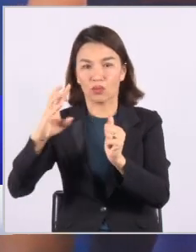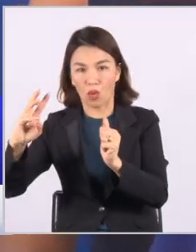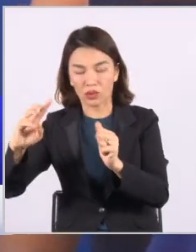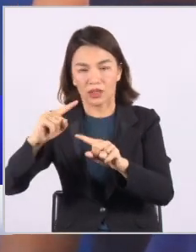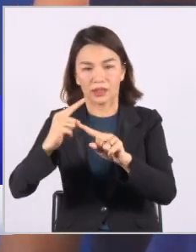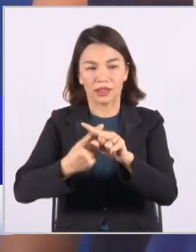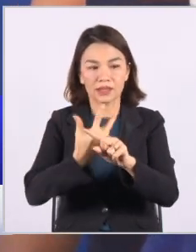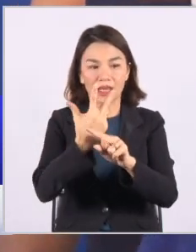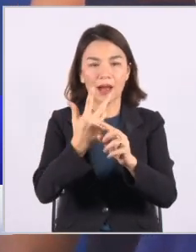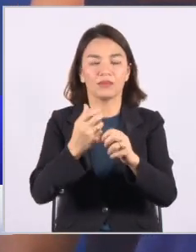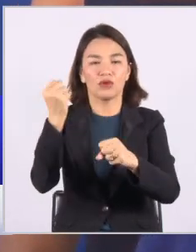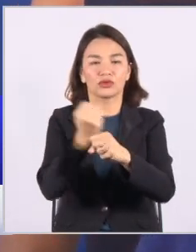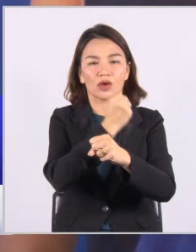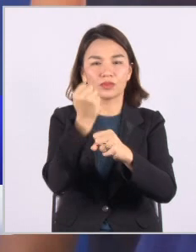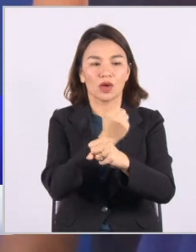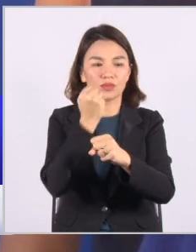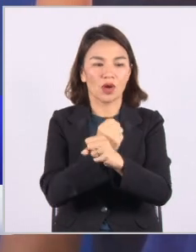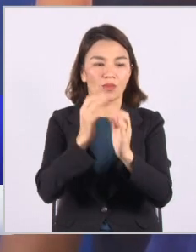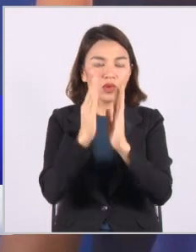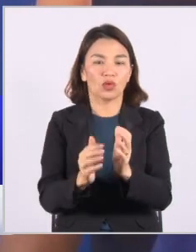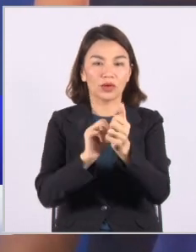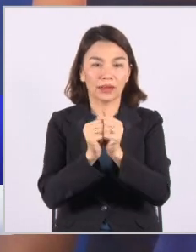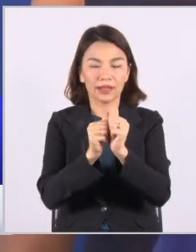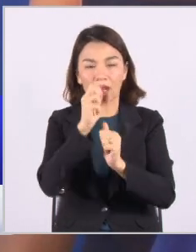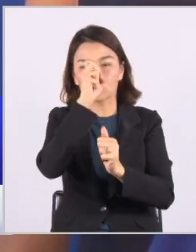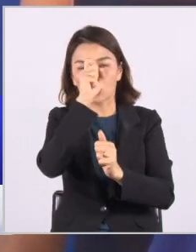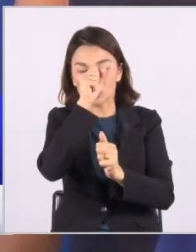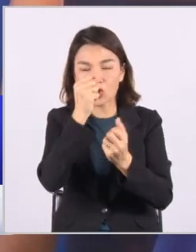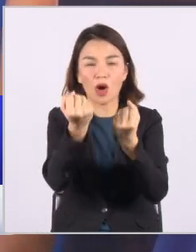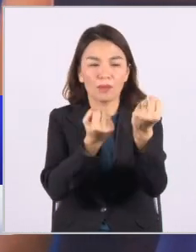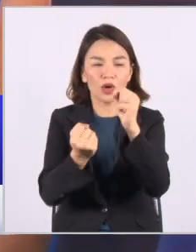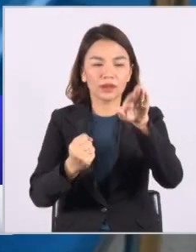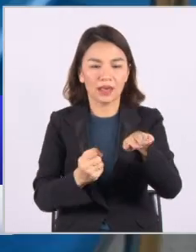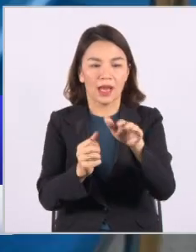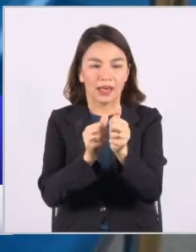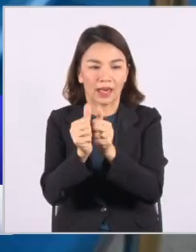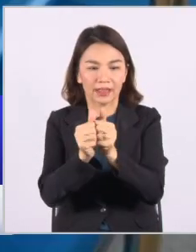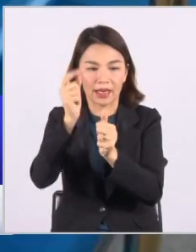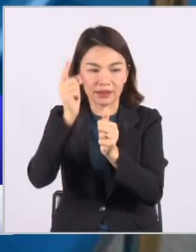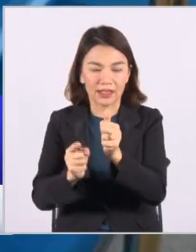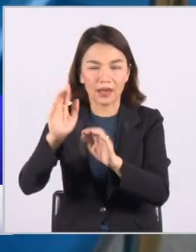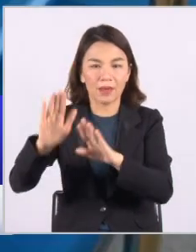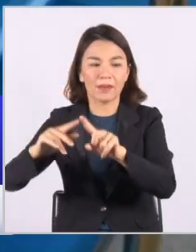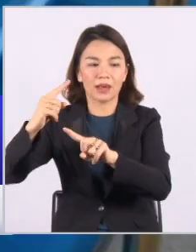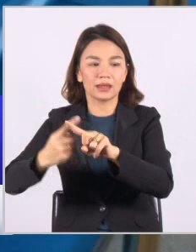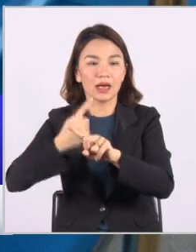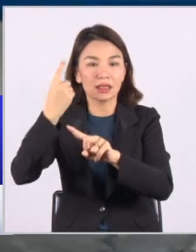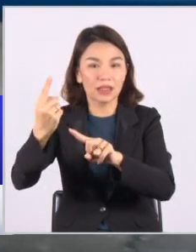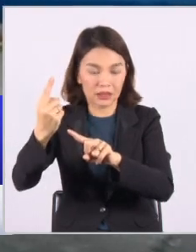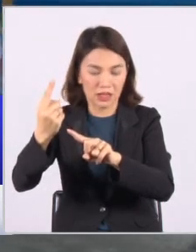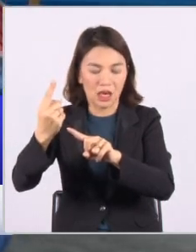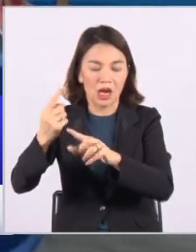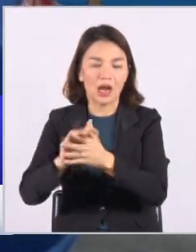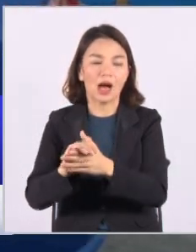ำหรับนักแข่งเป็นการพบปะของนักแข่งแล้วก็ทดสอบรถการแข่งขันจริงจะเกิดขึ้นปลายเมษายนค่ะที่สนามบุรีรัมย์ช้างอินเตอร์เนชั่นแนล